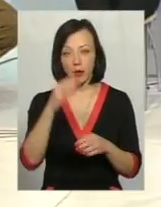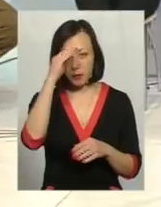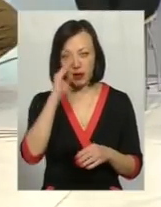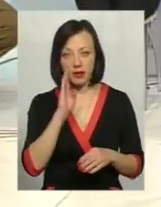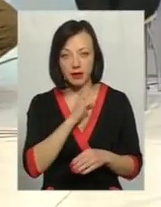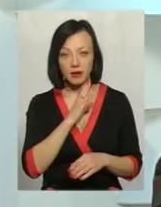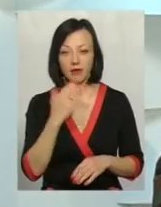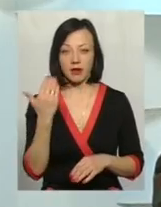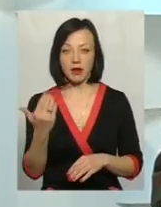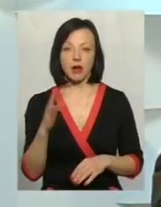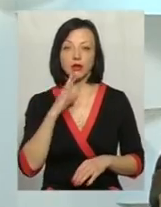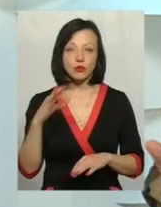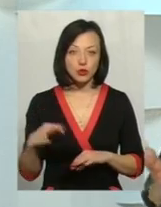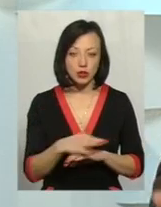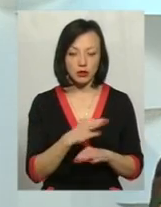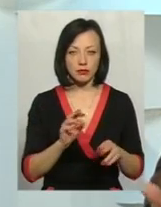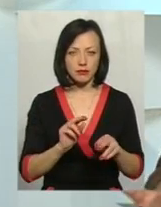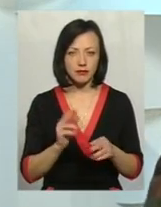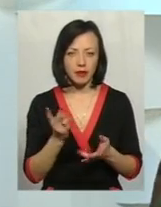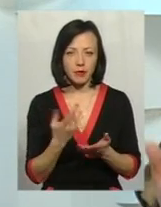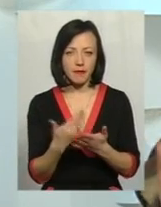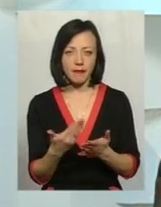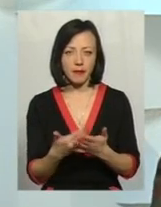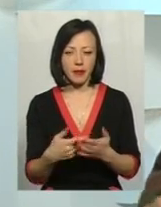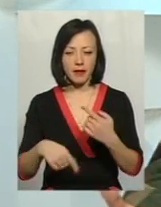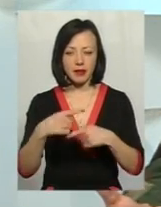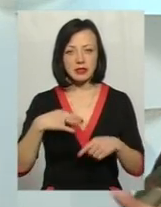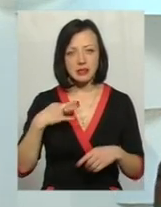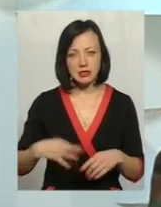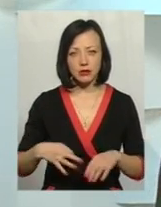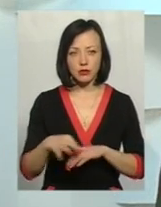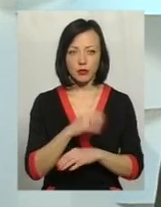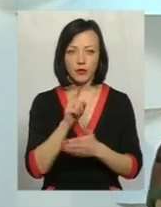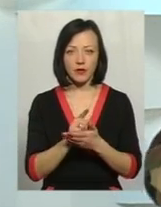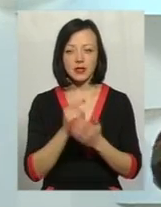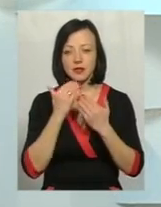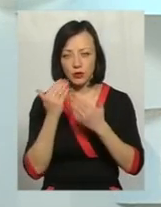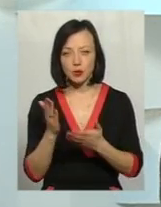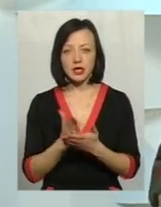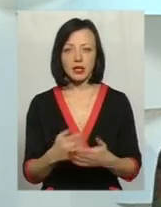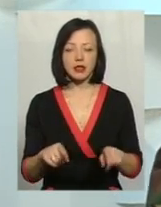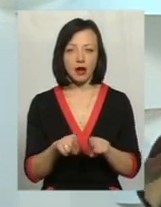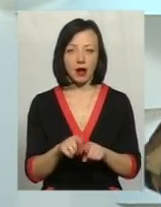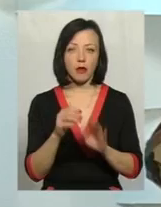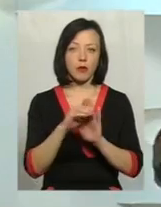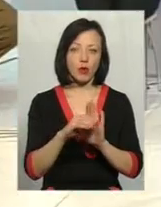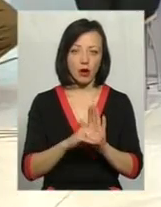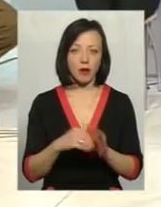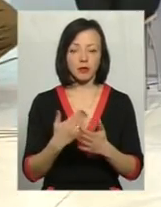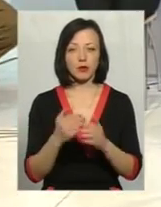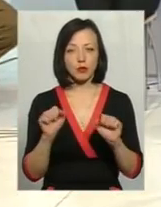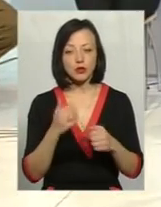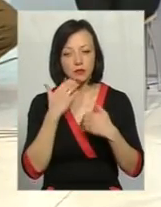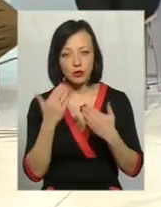дружину підготуємо до того, що прийде чоловік чи син, ви повинні звернутися. Є така програма, от ви